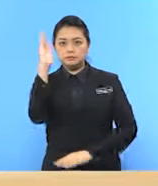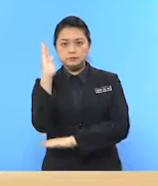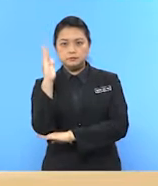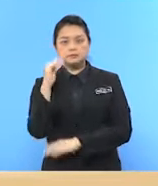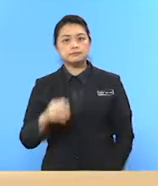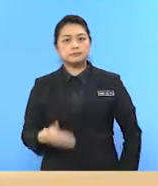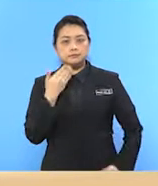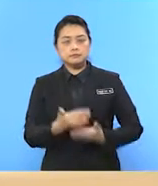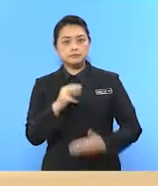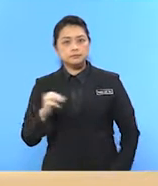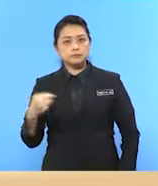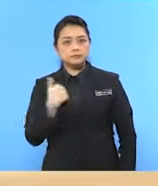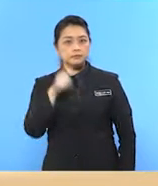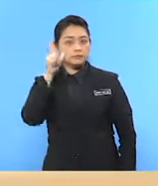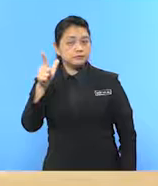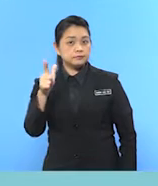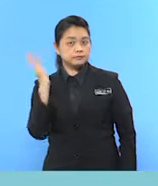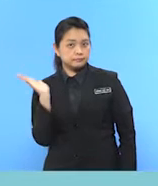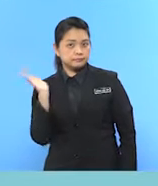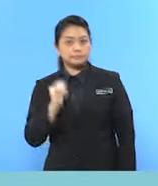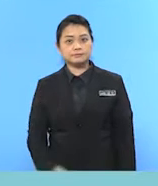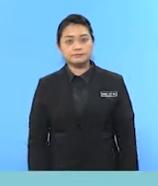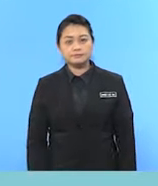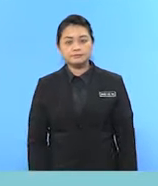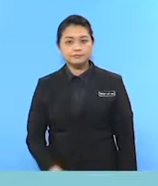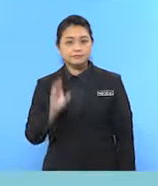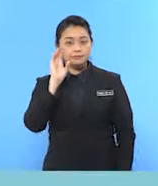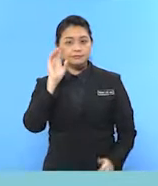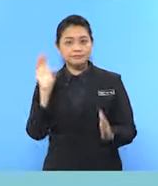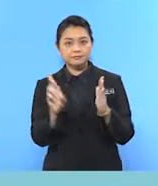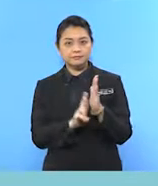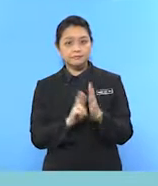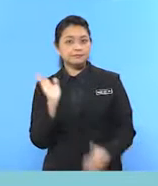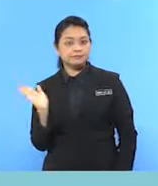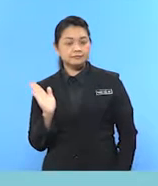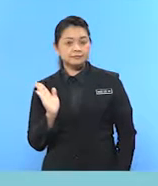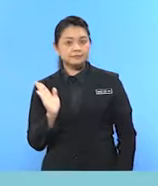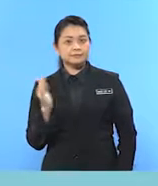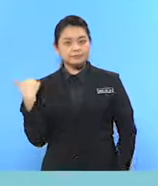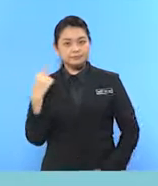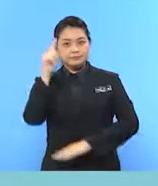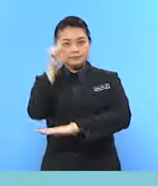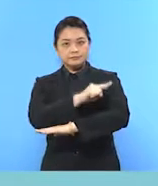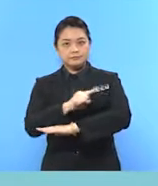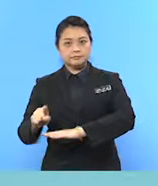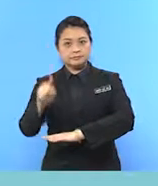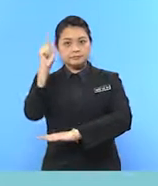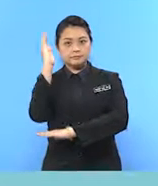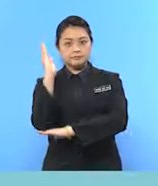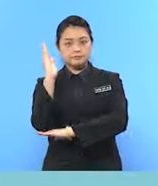Baiklah murid-murid, mari kita lihat gambar rajah ini. Gambar rajah menunjukkan sebuah segitiga bersudut